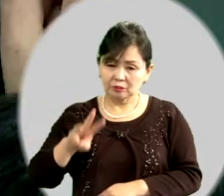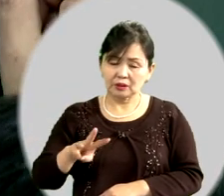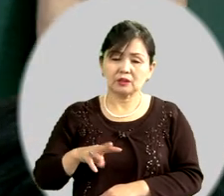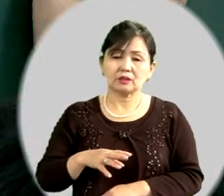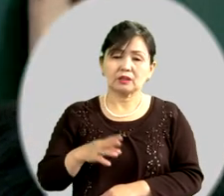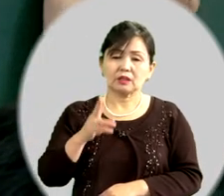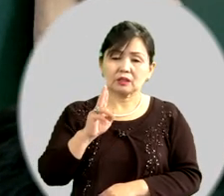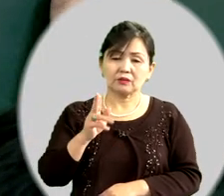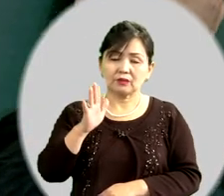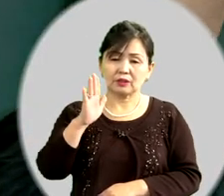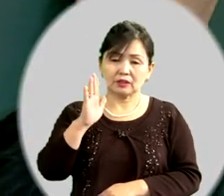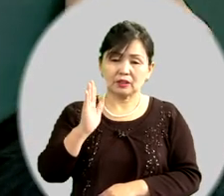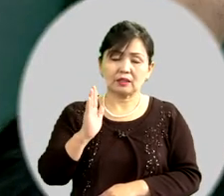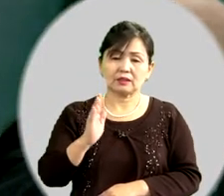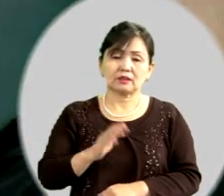дециметр